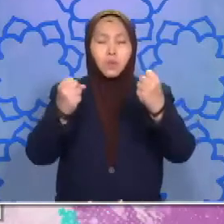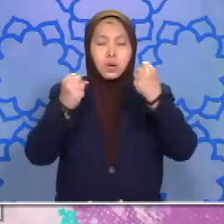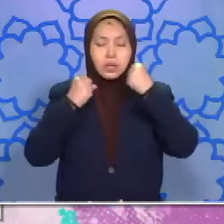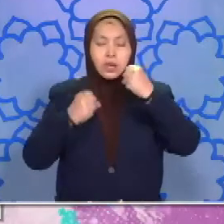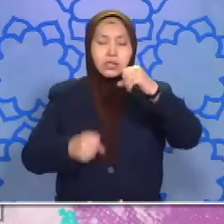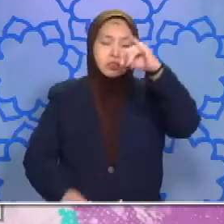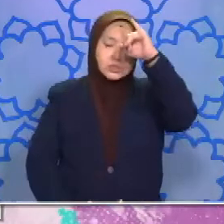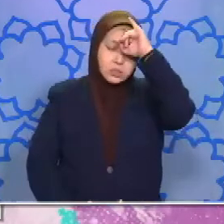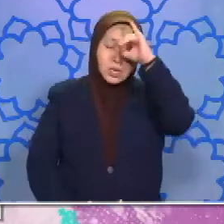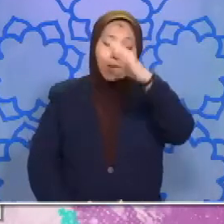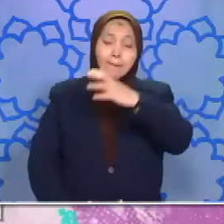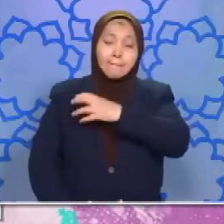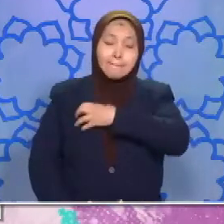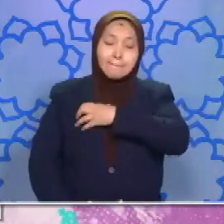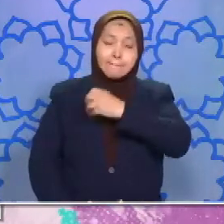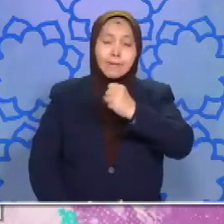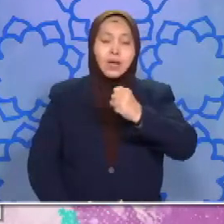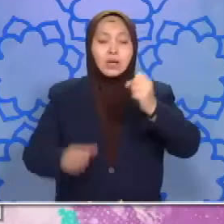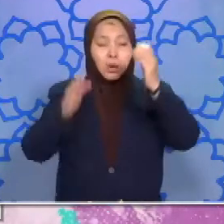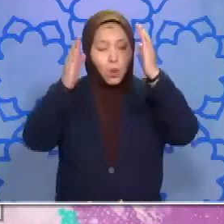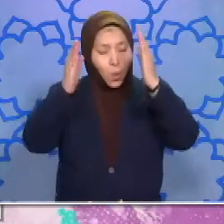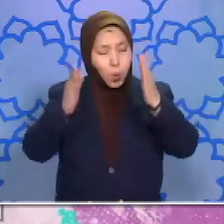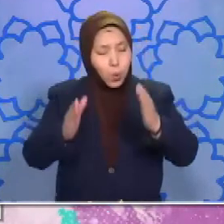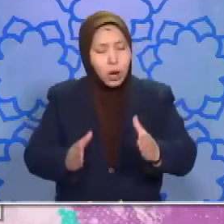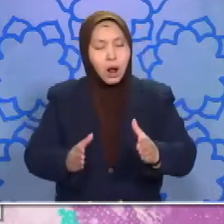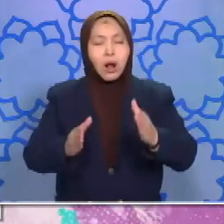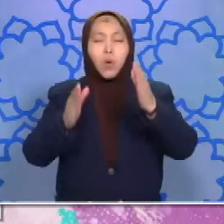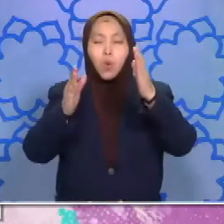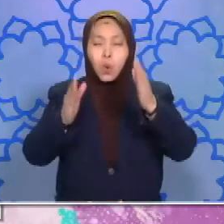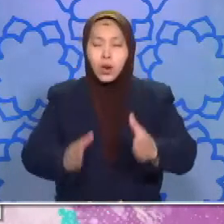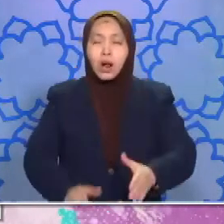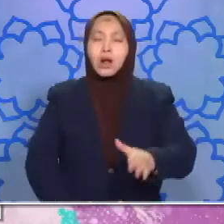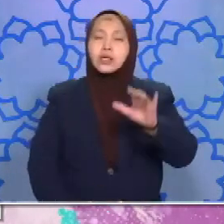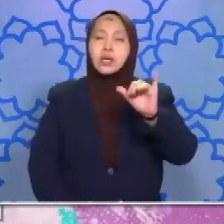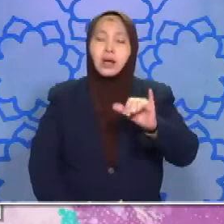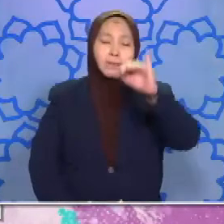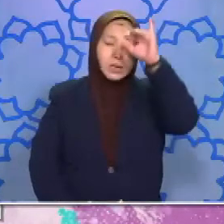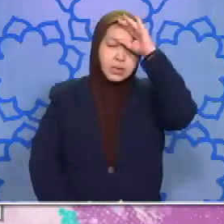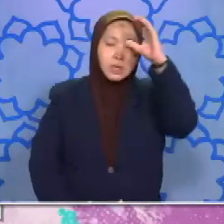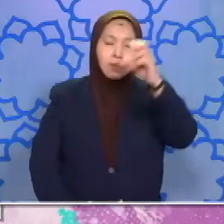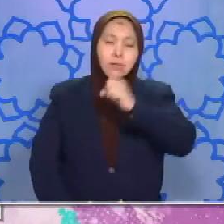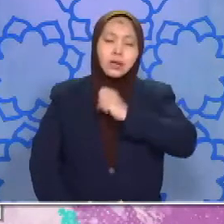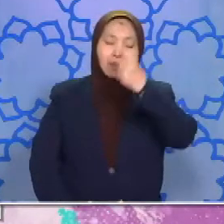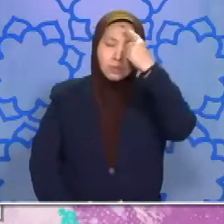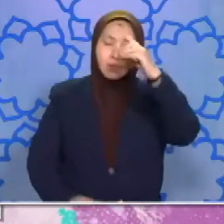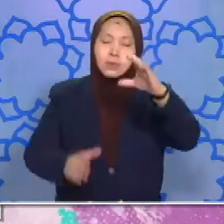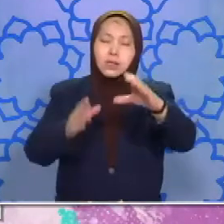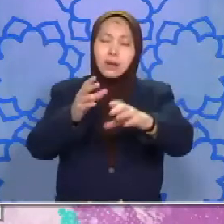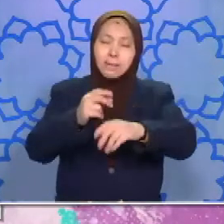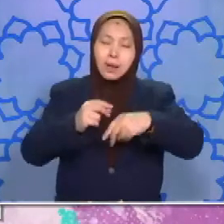ليثبت الذين آمنوا وهدى